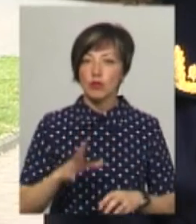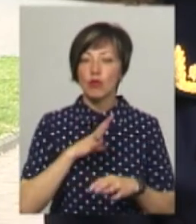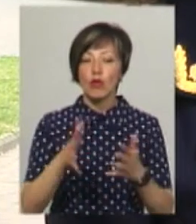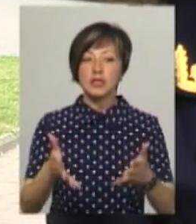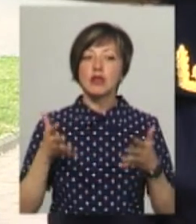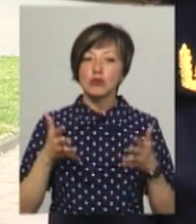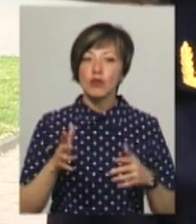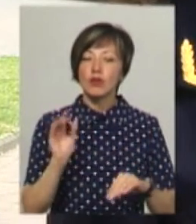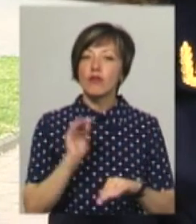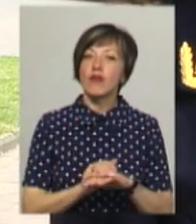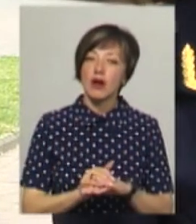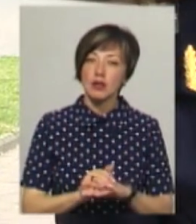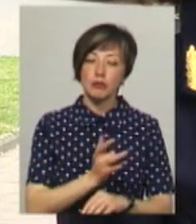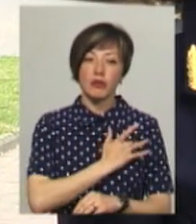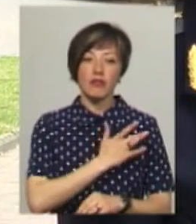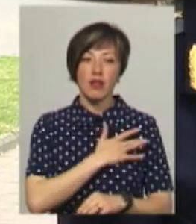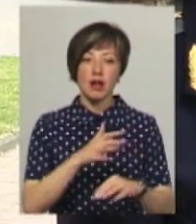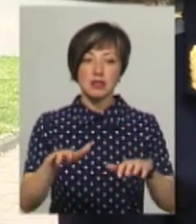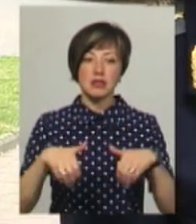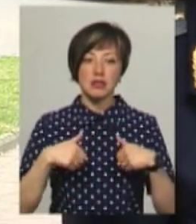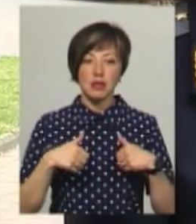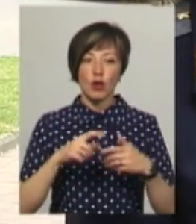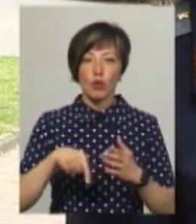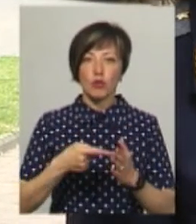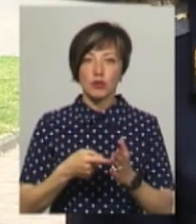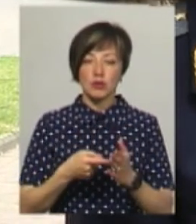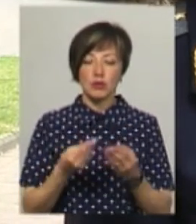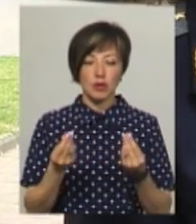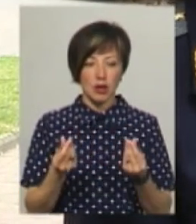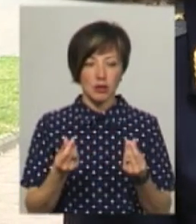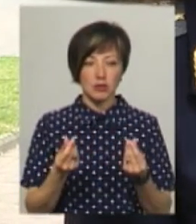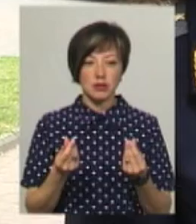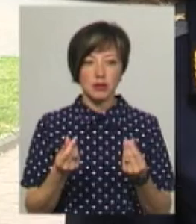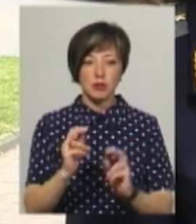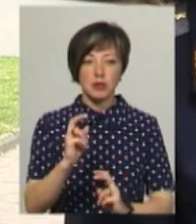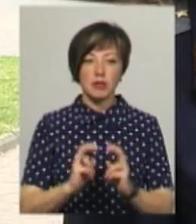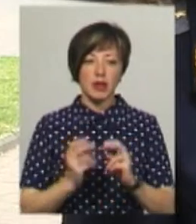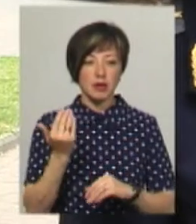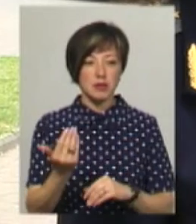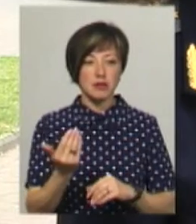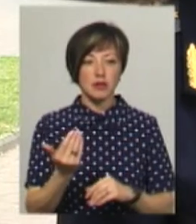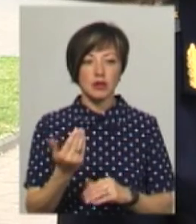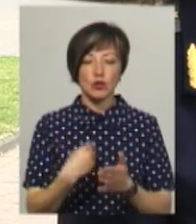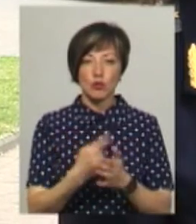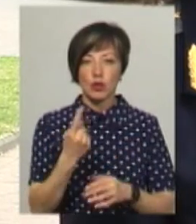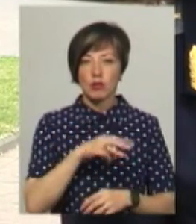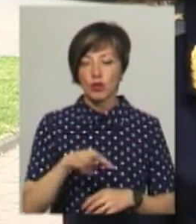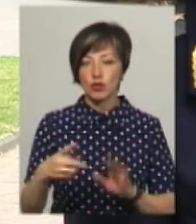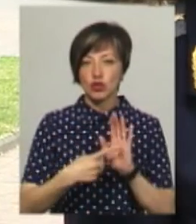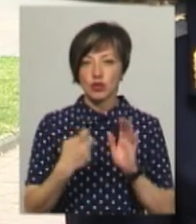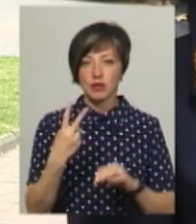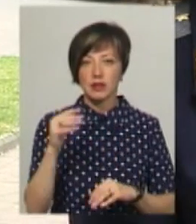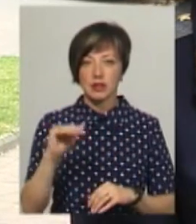встановлено факт привласнення коштів комунального підприємства на суму 1